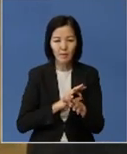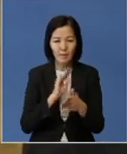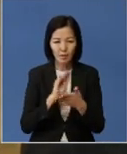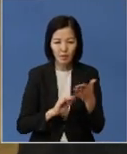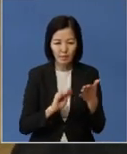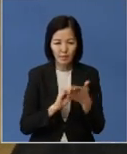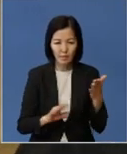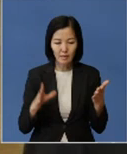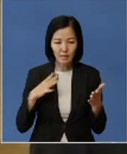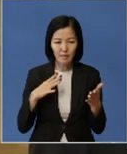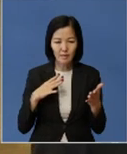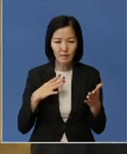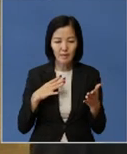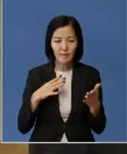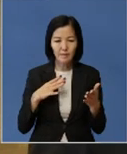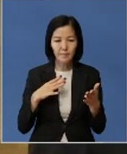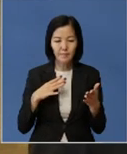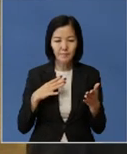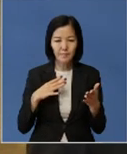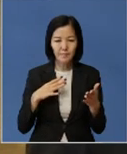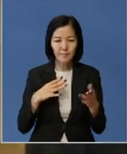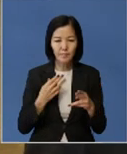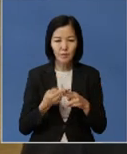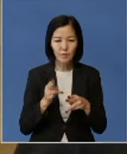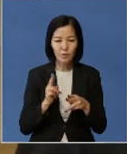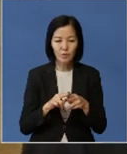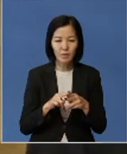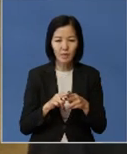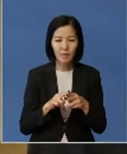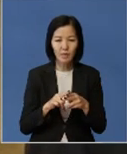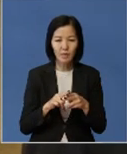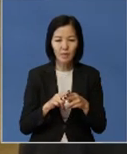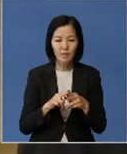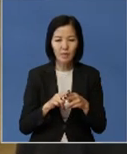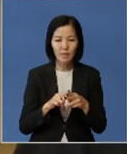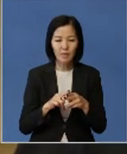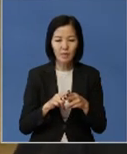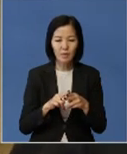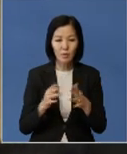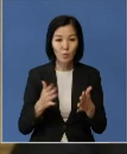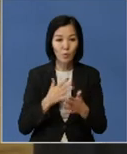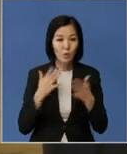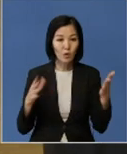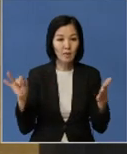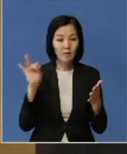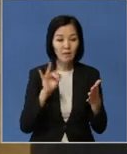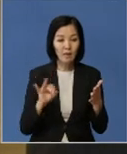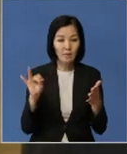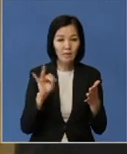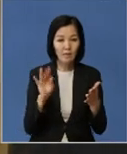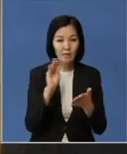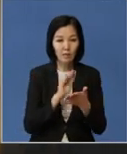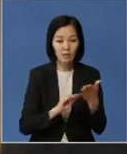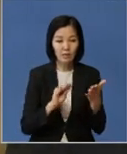алатындай, бөген айлы сондай бір кішігірім деталдар арқылы үлкен тарихтың жүгін толғап